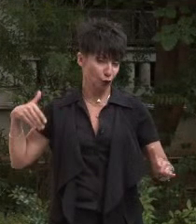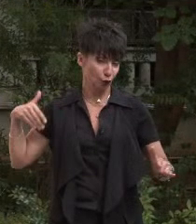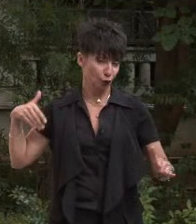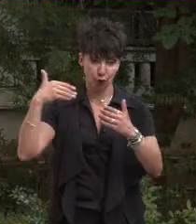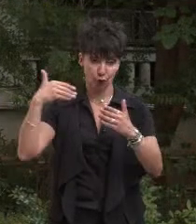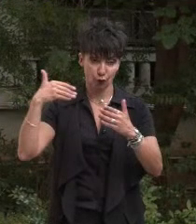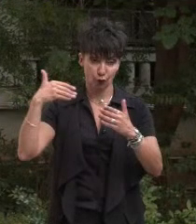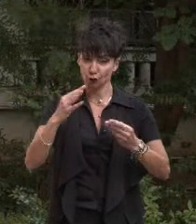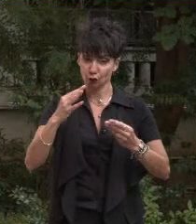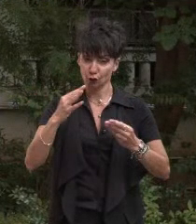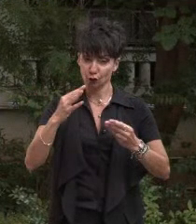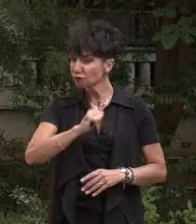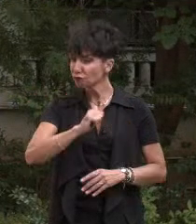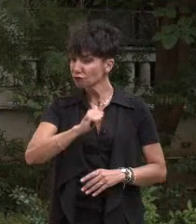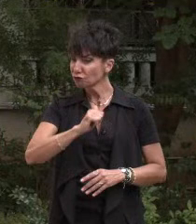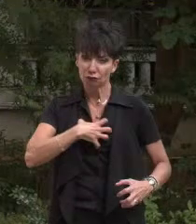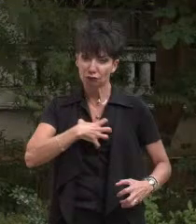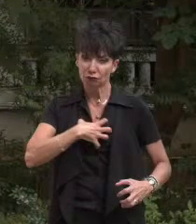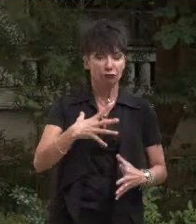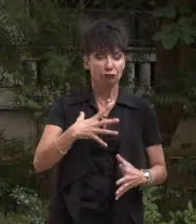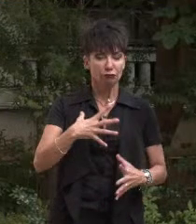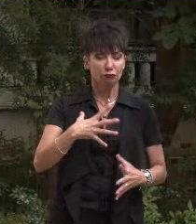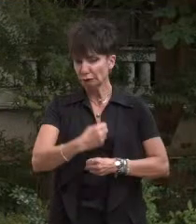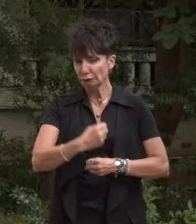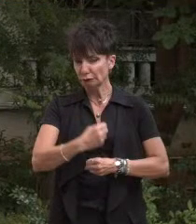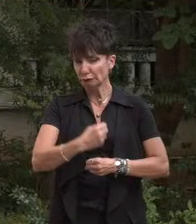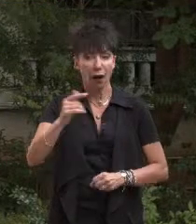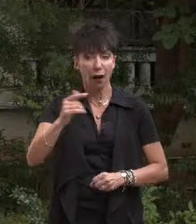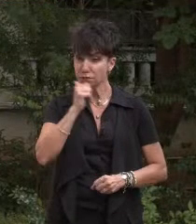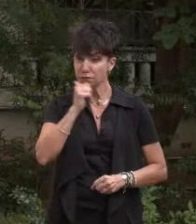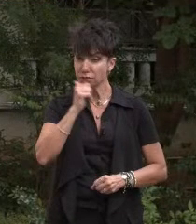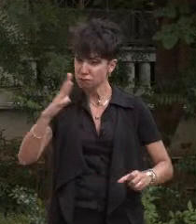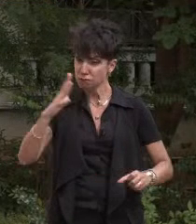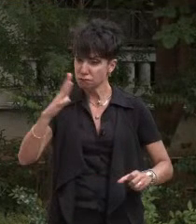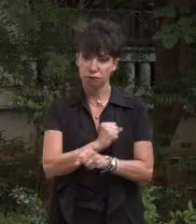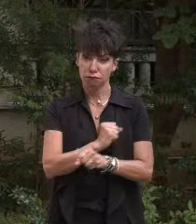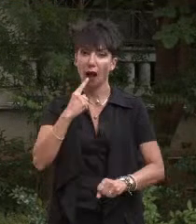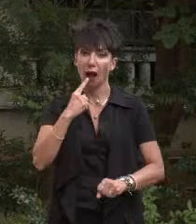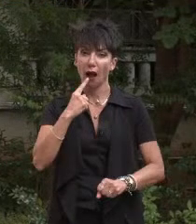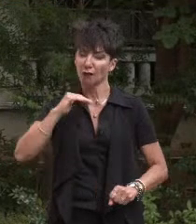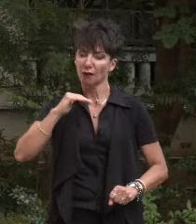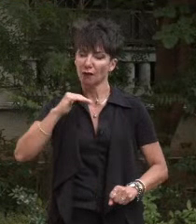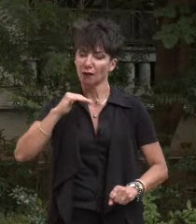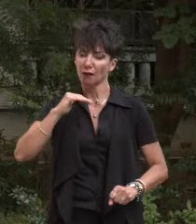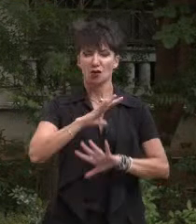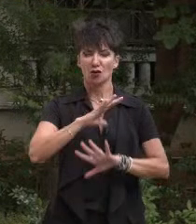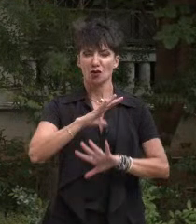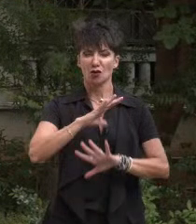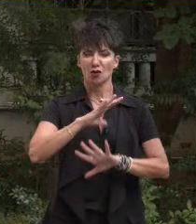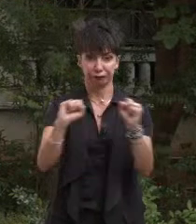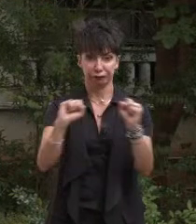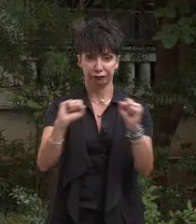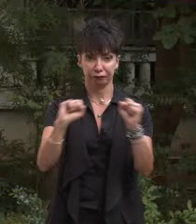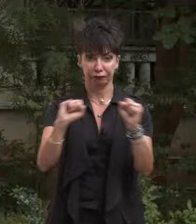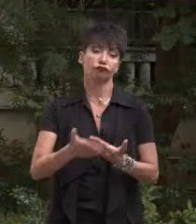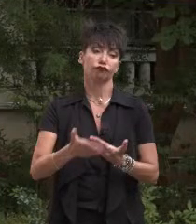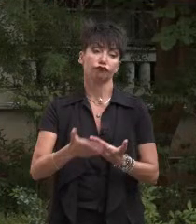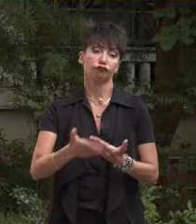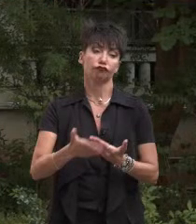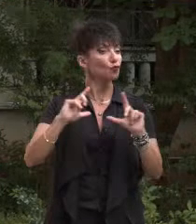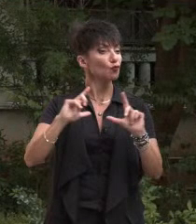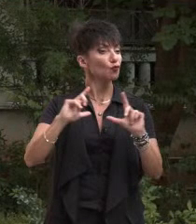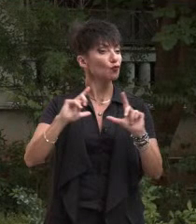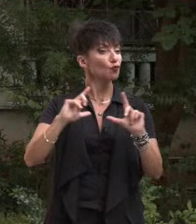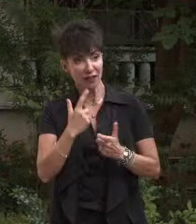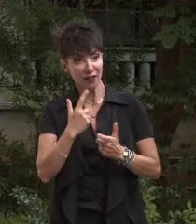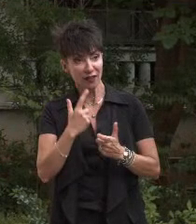πανδημίας. Υποφέρατε, αγωνιούσατε. Ωστόσο, είστε ανθεκτικοί, καταφέρατε να ξεπεράσετε αυτές τις δυσκολίες, με τη βοήθεια φυσικά της οικογένειας και των φίλων